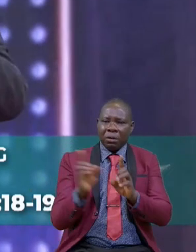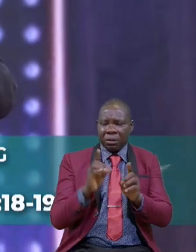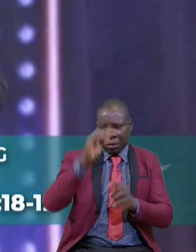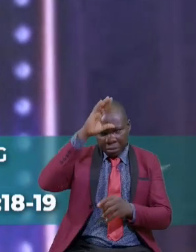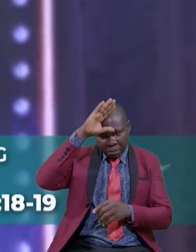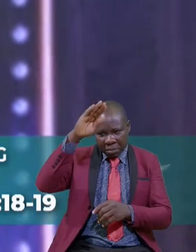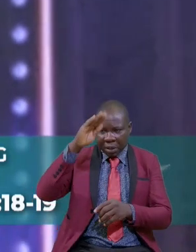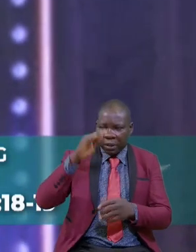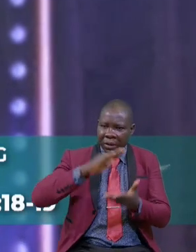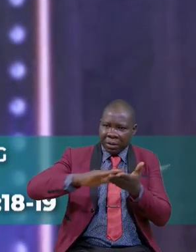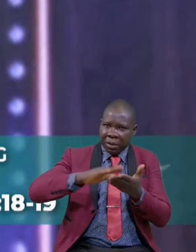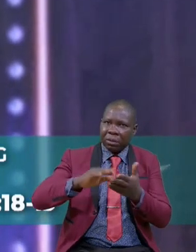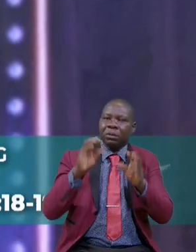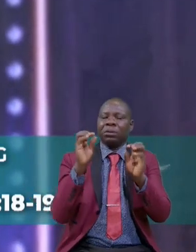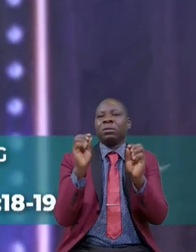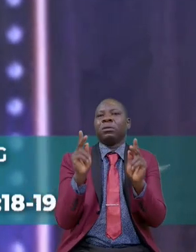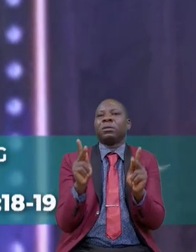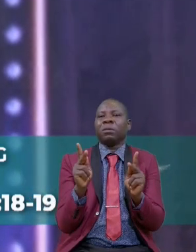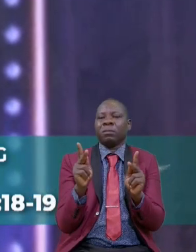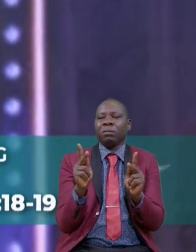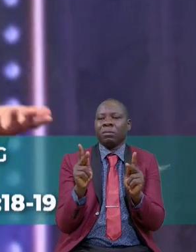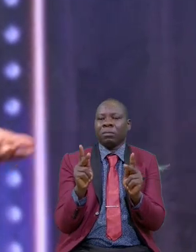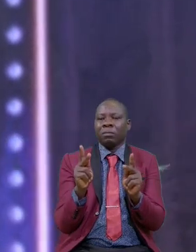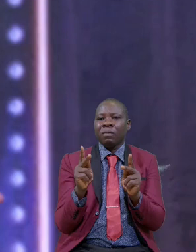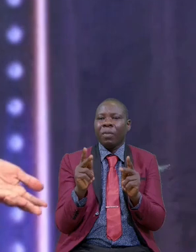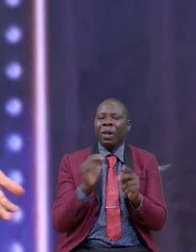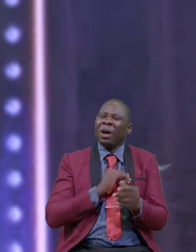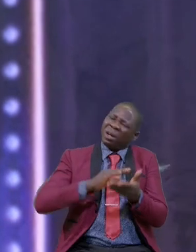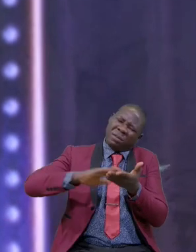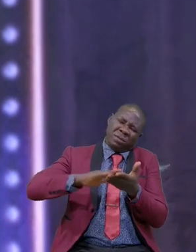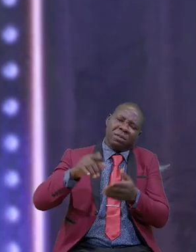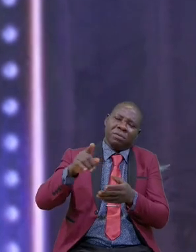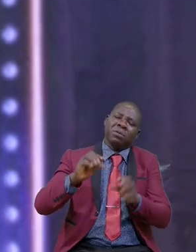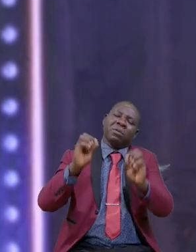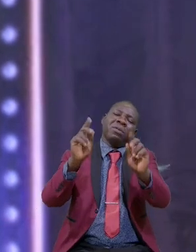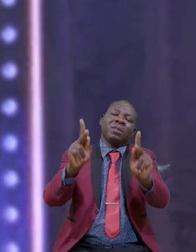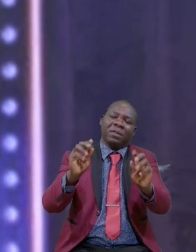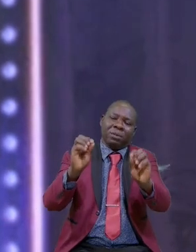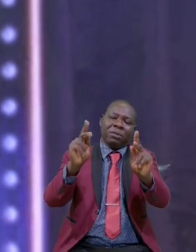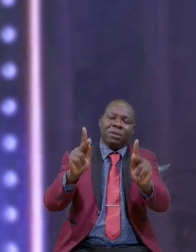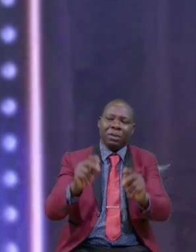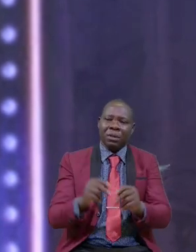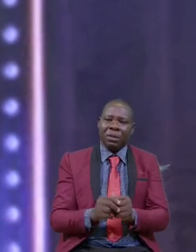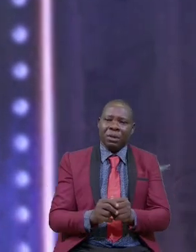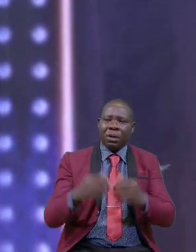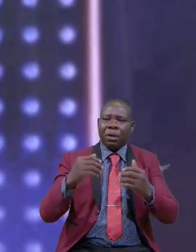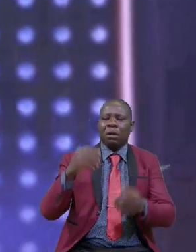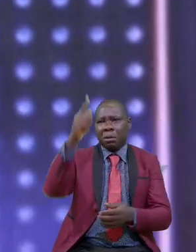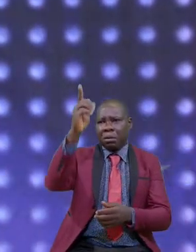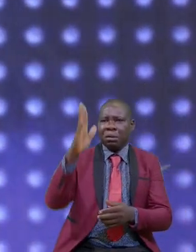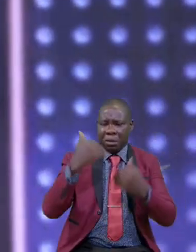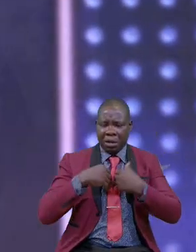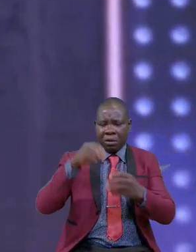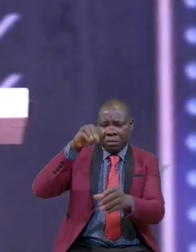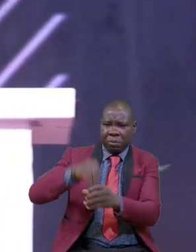you. I forgive you. It's all right. C'est bon. God has put me in the kingdom.